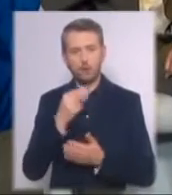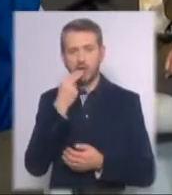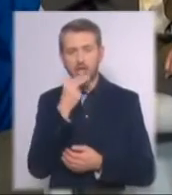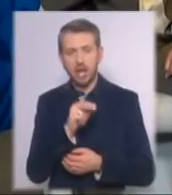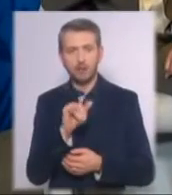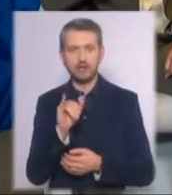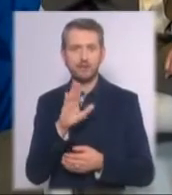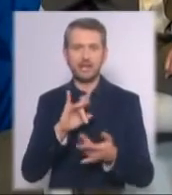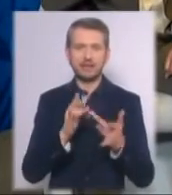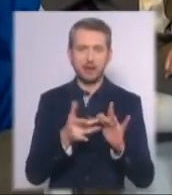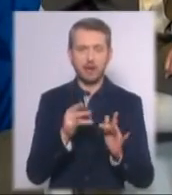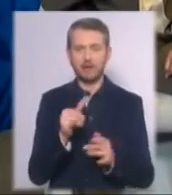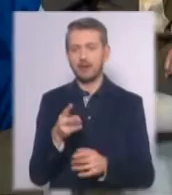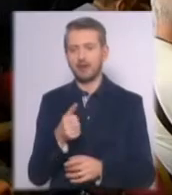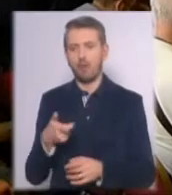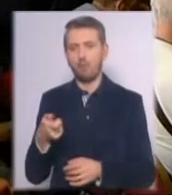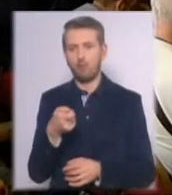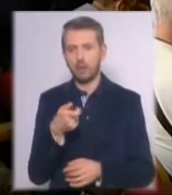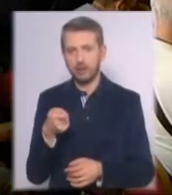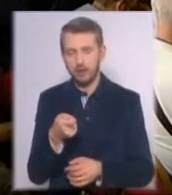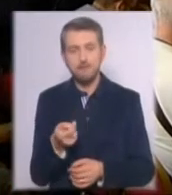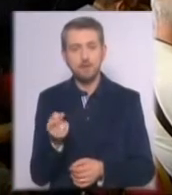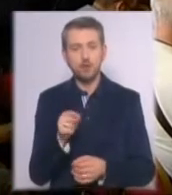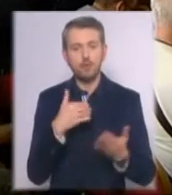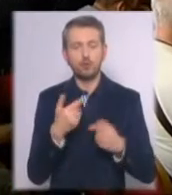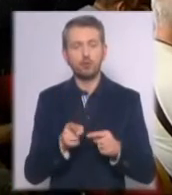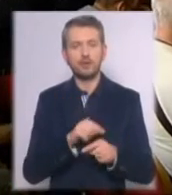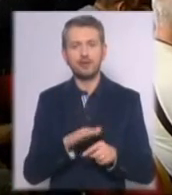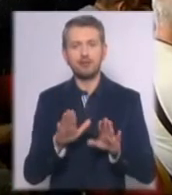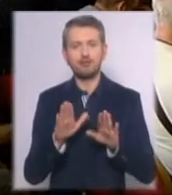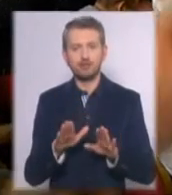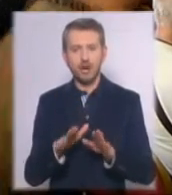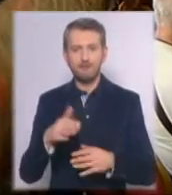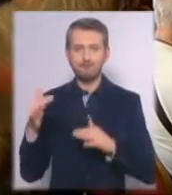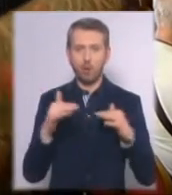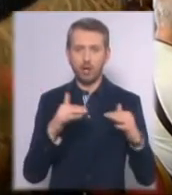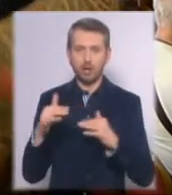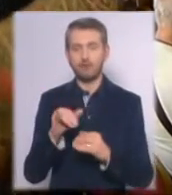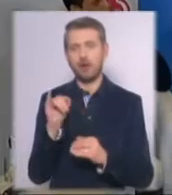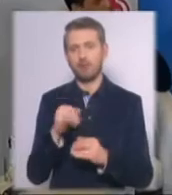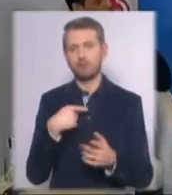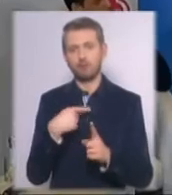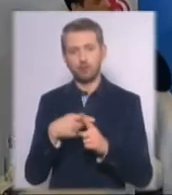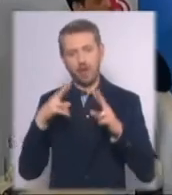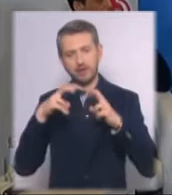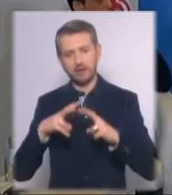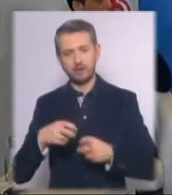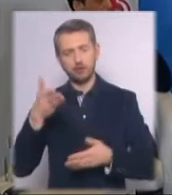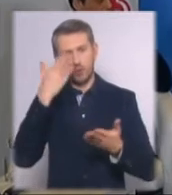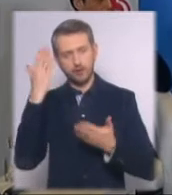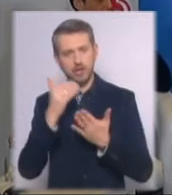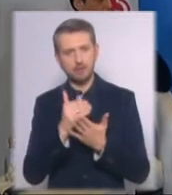в інтернеті, і на мобільних пристроях. Причому стосується це не лише поєдинків, але й аналітичних та розважальних програм, які